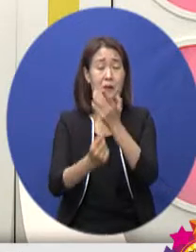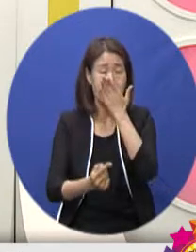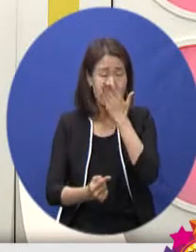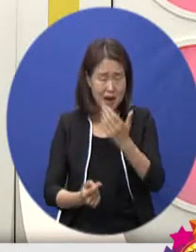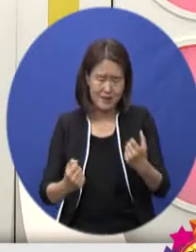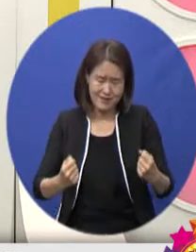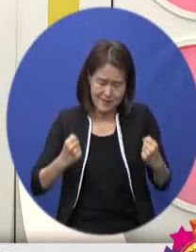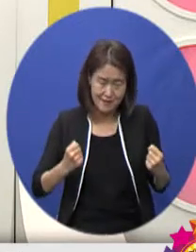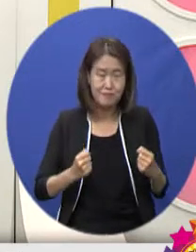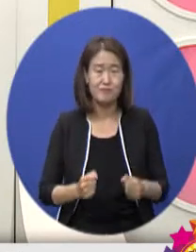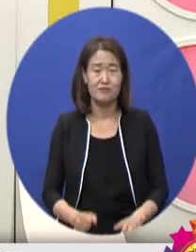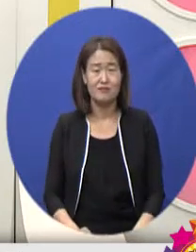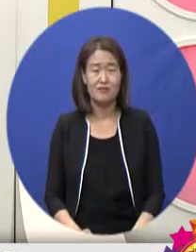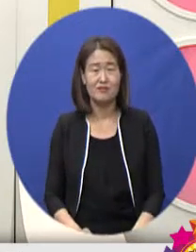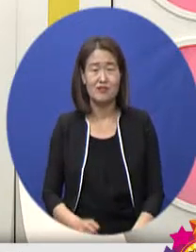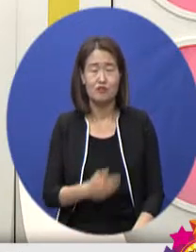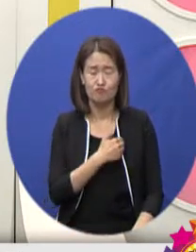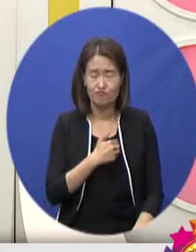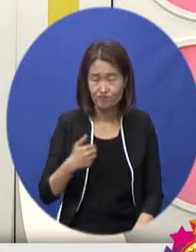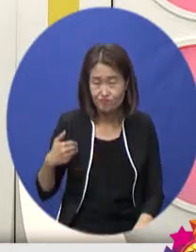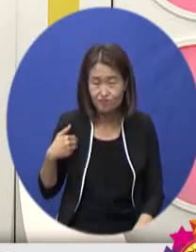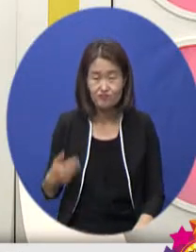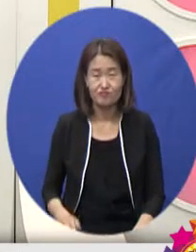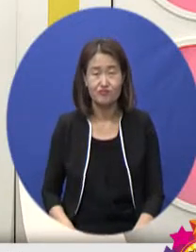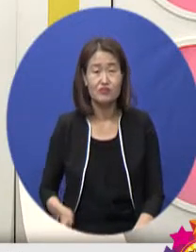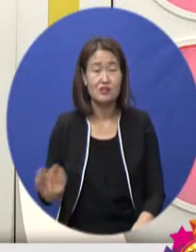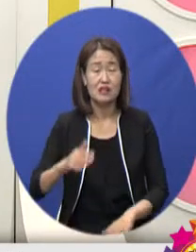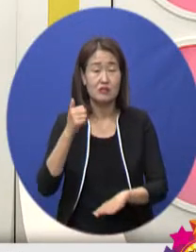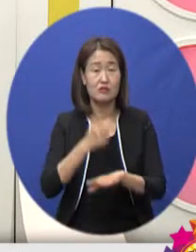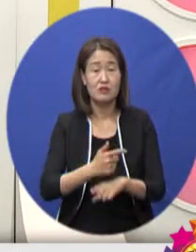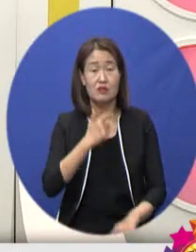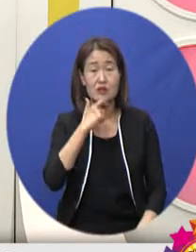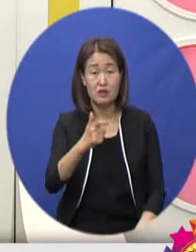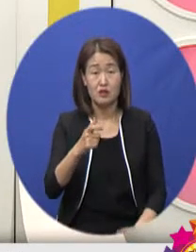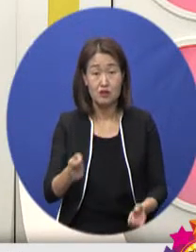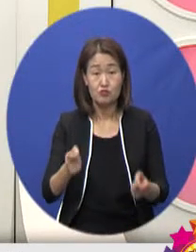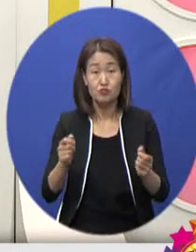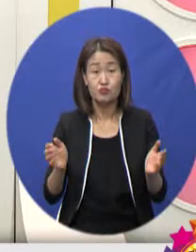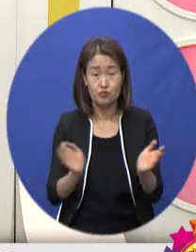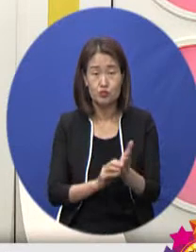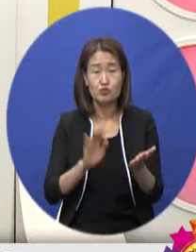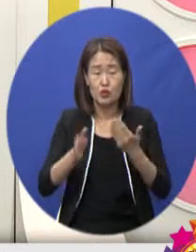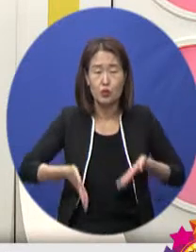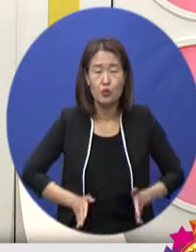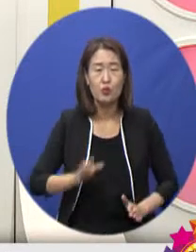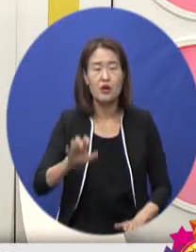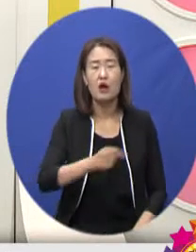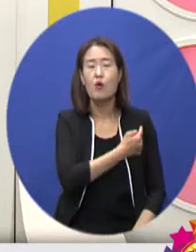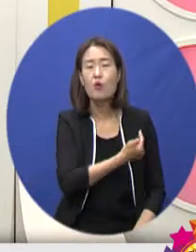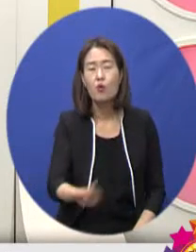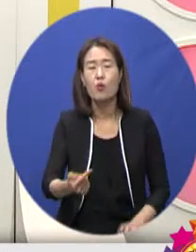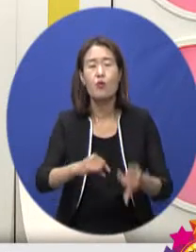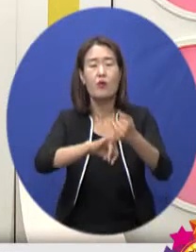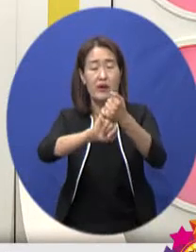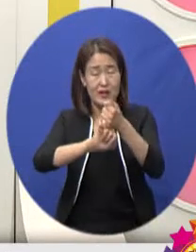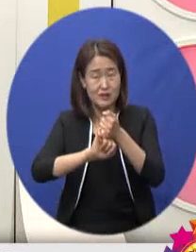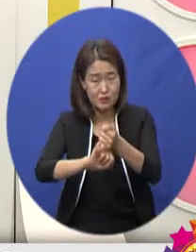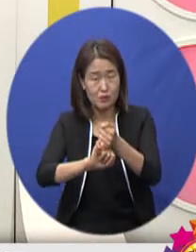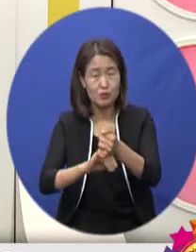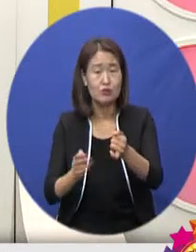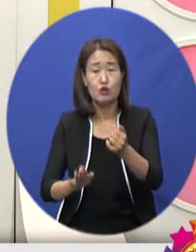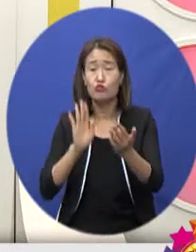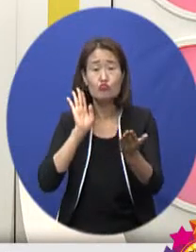네. 힘을 내라고 항상 해갖고 이제 자기가 전진퇴직하면 내 고향에 살게 됐군요. 네. 아직까지 이제 그